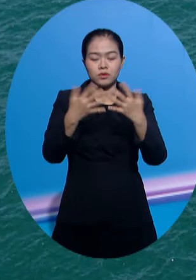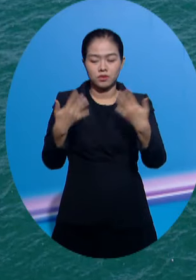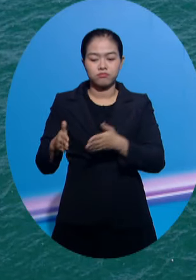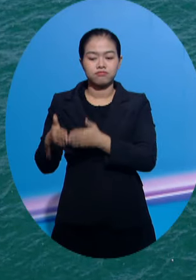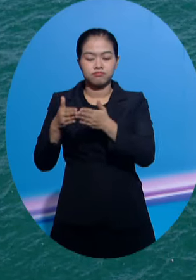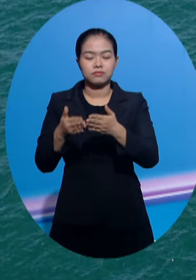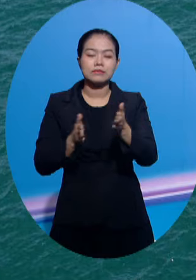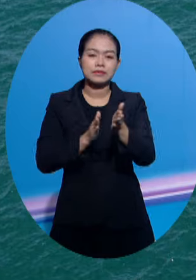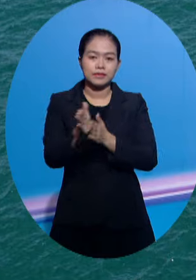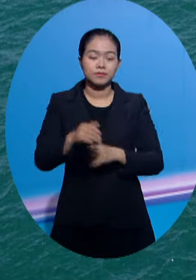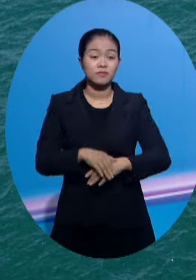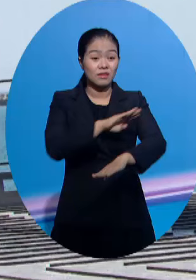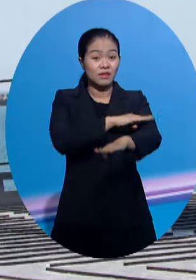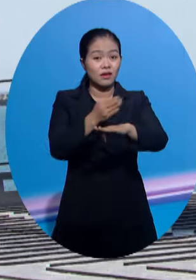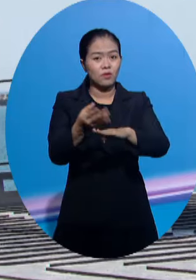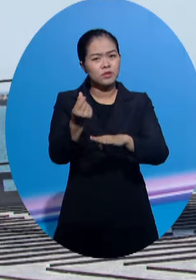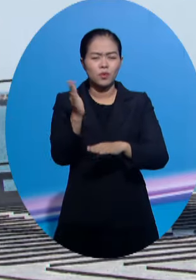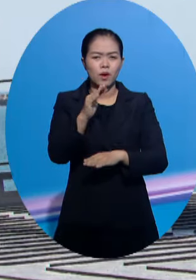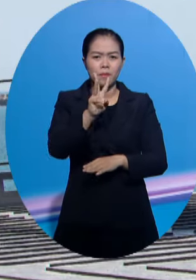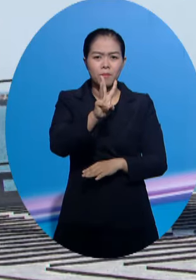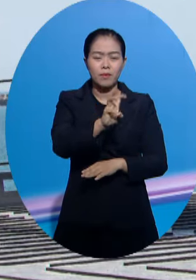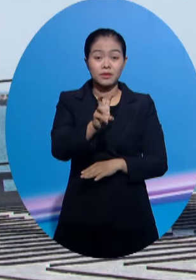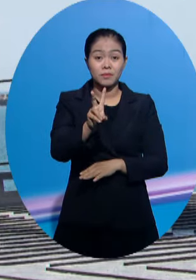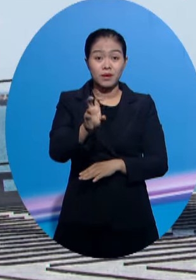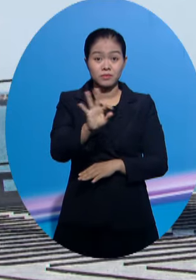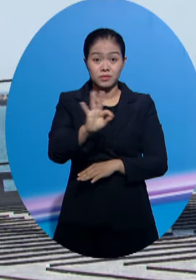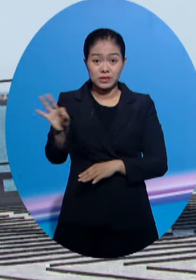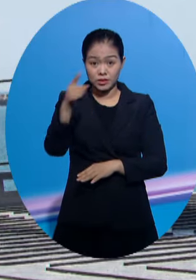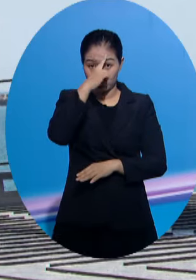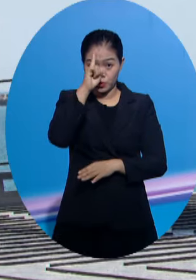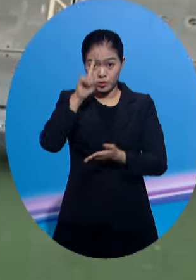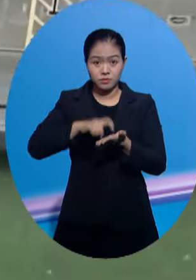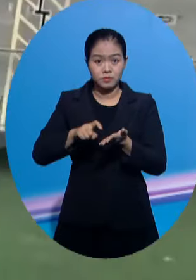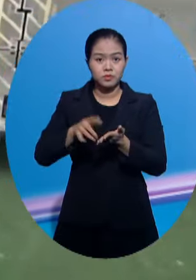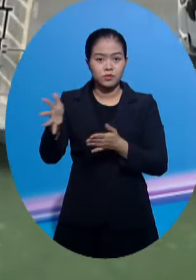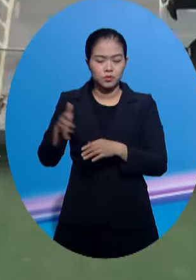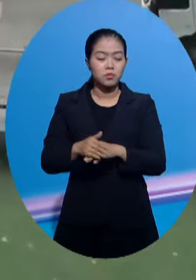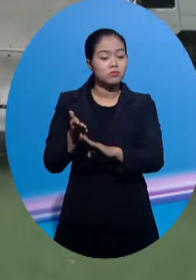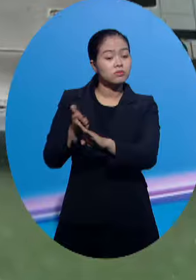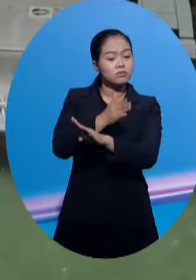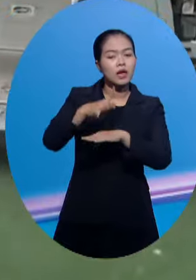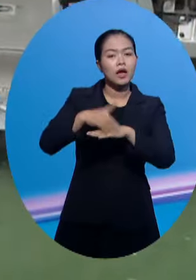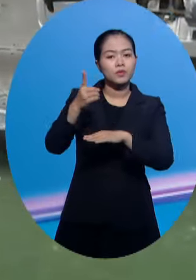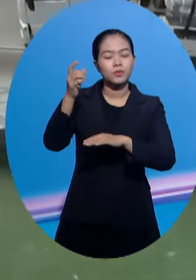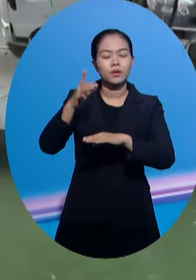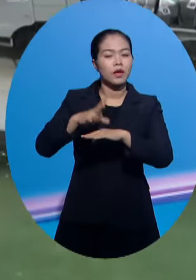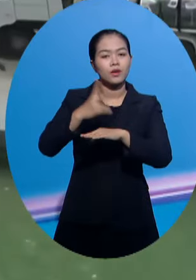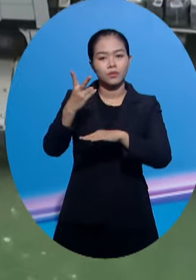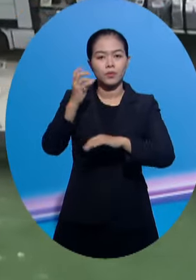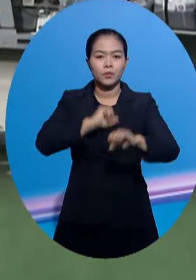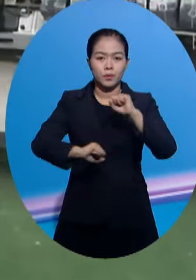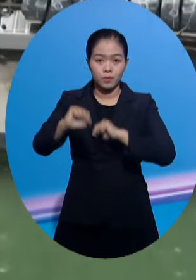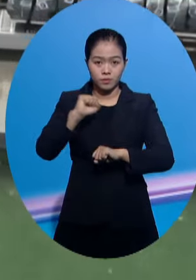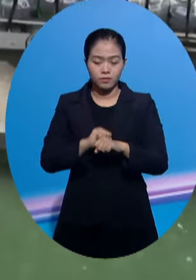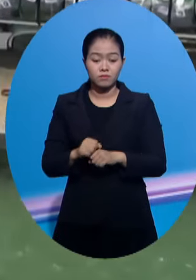giá 320 triệu đô la được đưa vào hoạt động khoảng hai tuần trước theo bộ tư lệnh Trung tâm sencom của Mỹ công trình này đã hỗ trợ tiếp